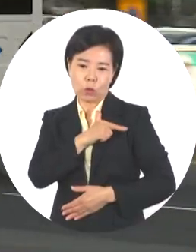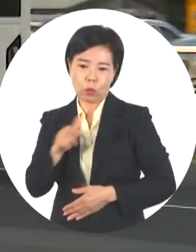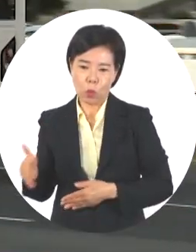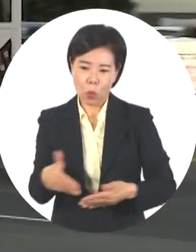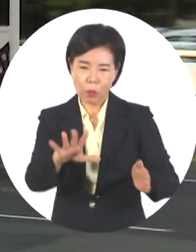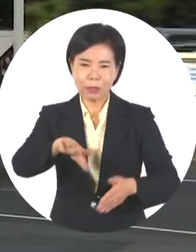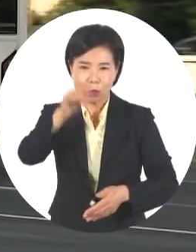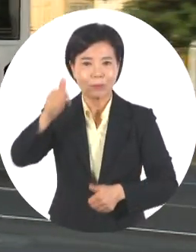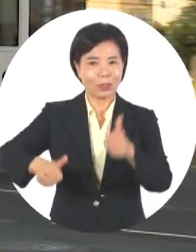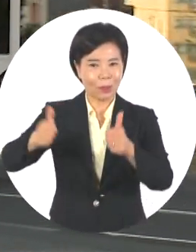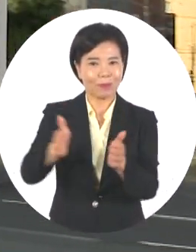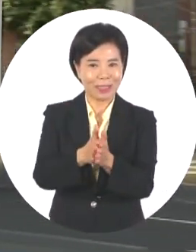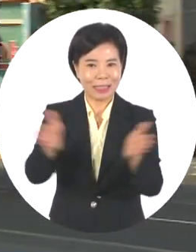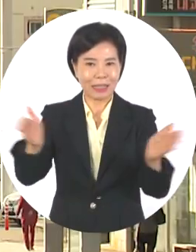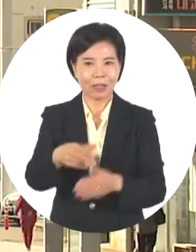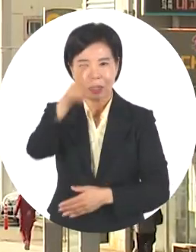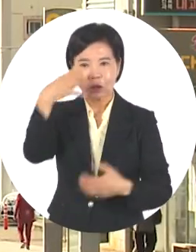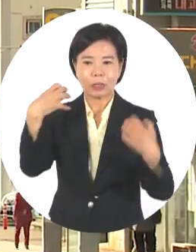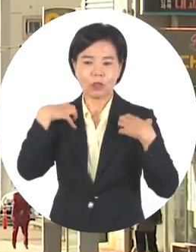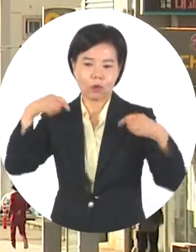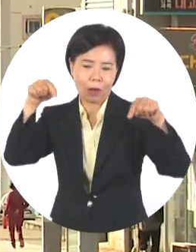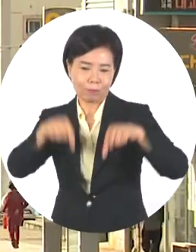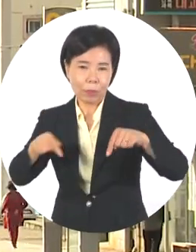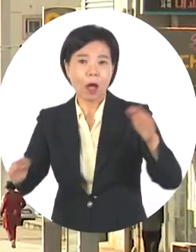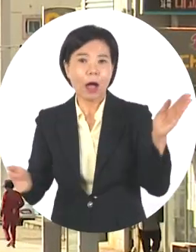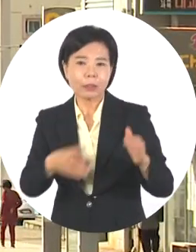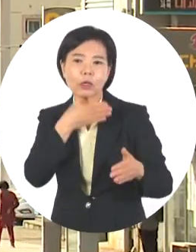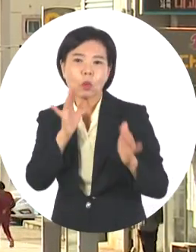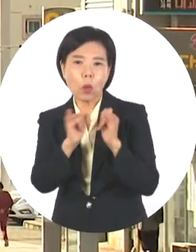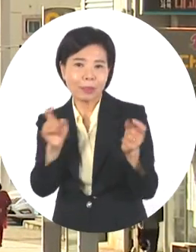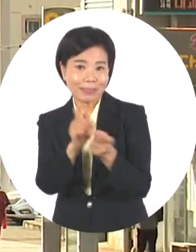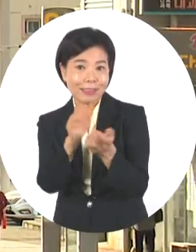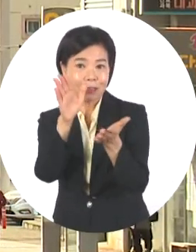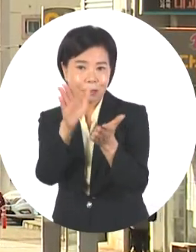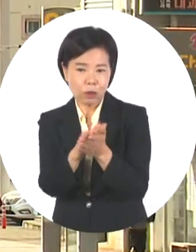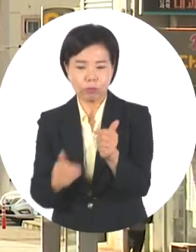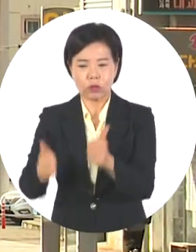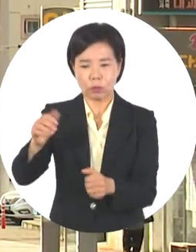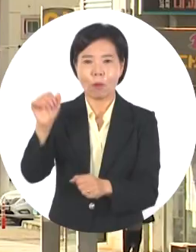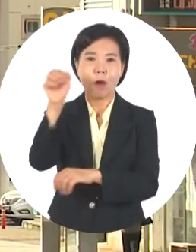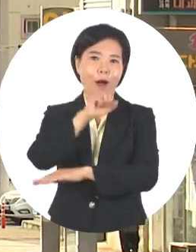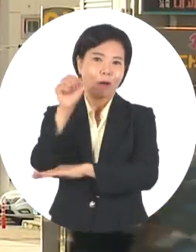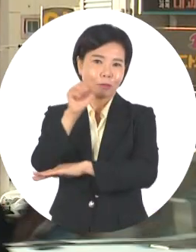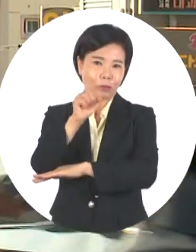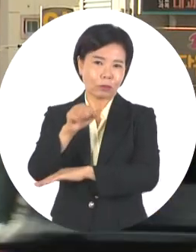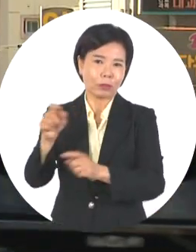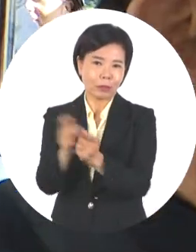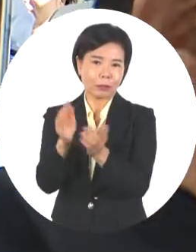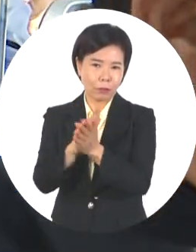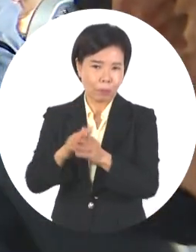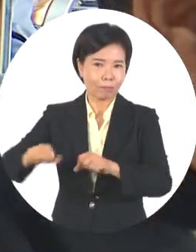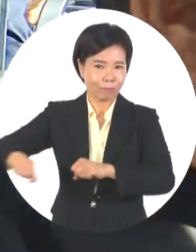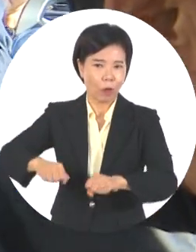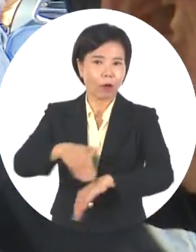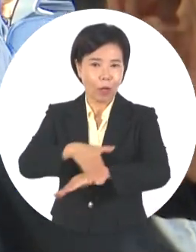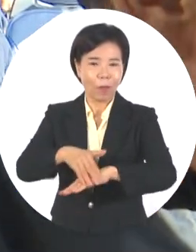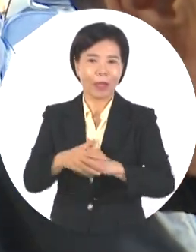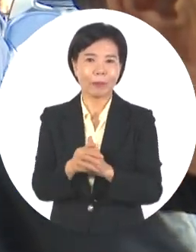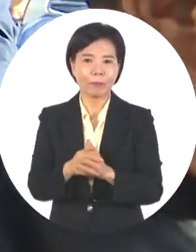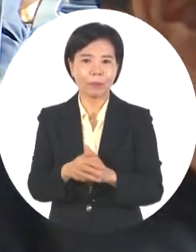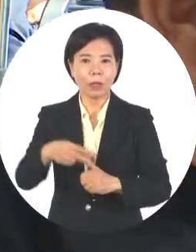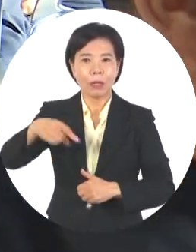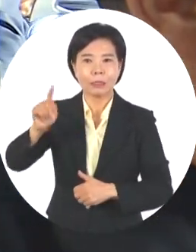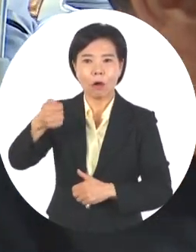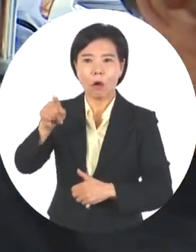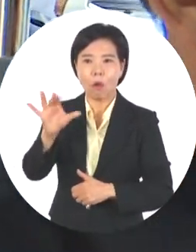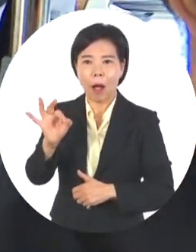예정입니다. 경찰청과 협의해 학생과 노인들을 대상으로 시범 운행도 추진할 방침인데요.